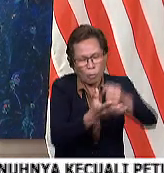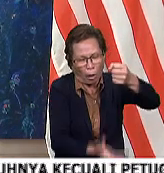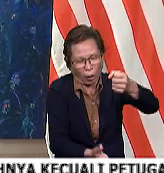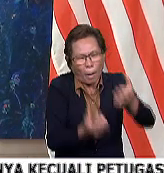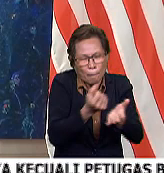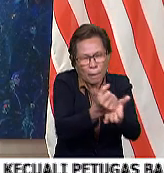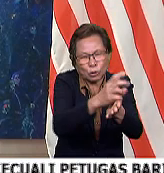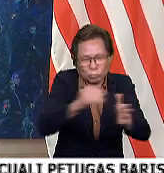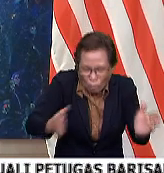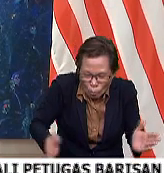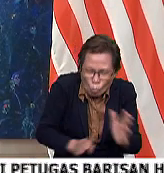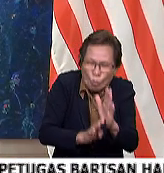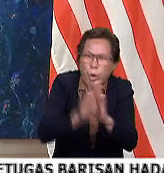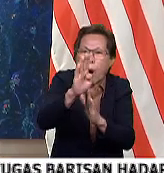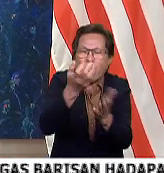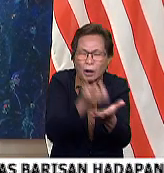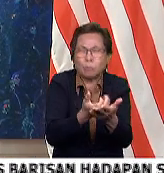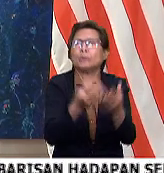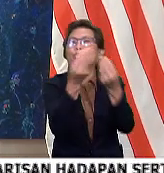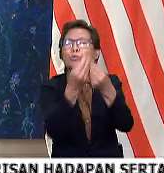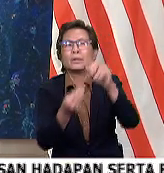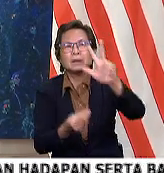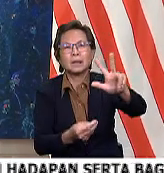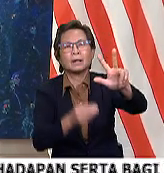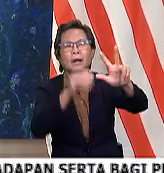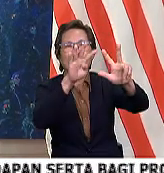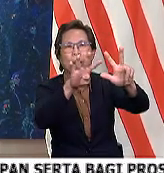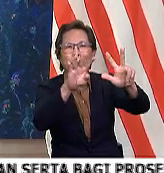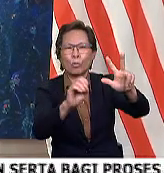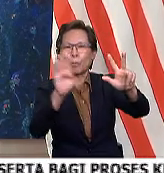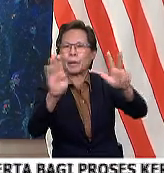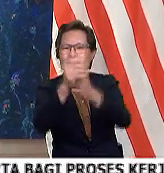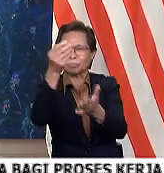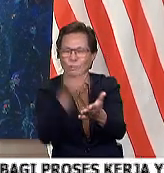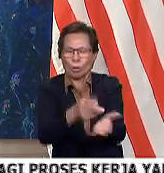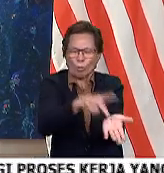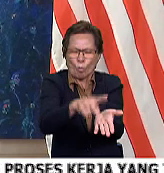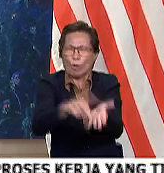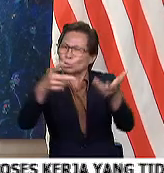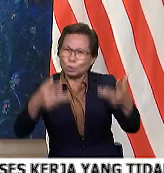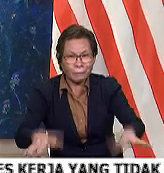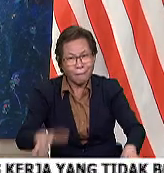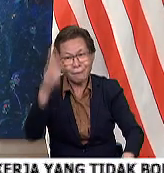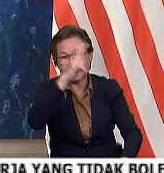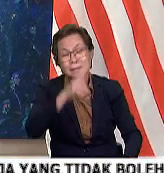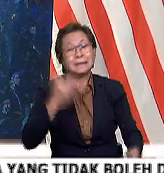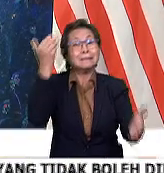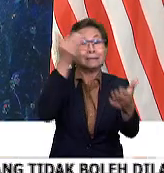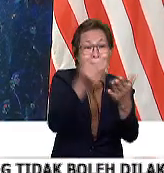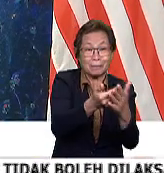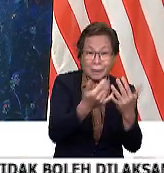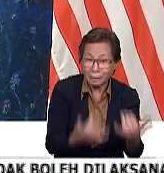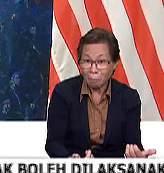dan rancangan ekonomi berjumlah 340 billion dingin a single